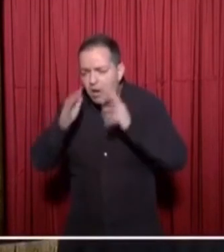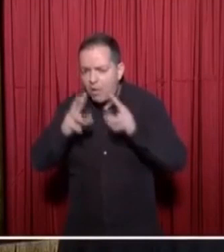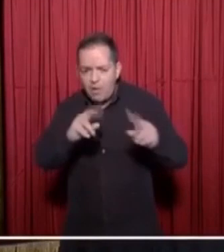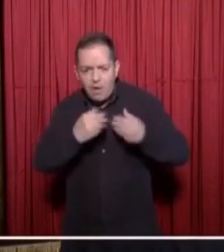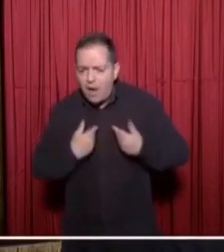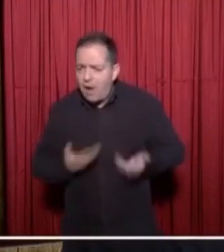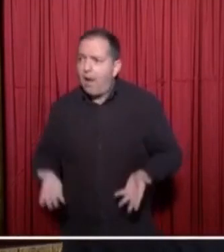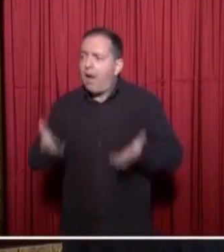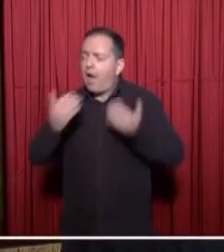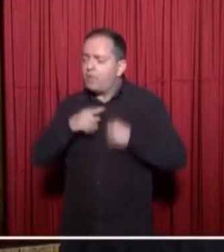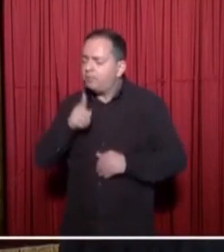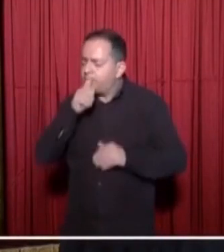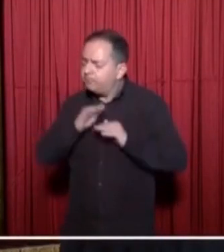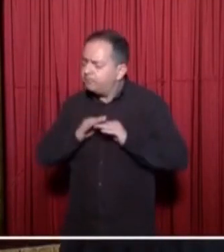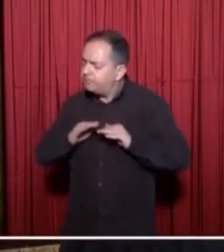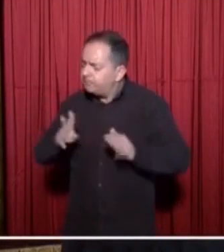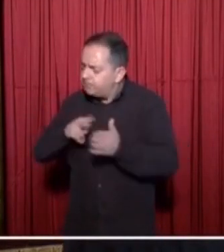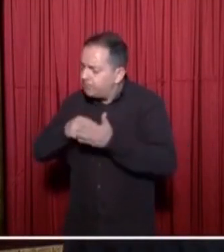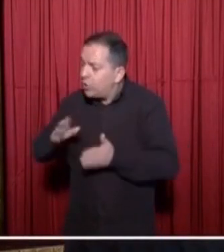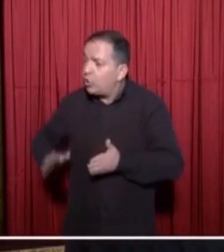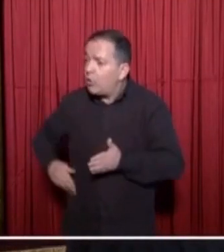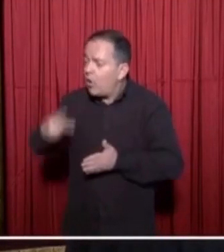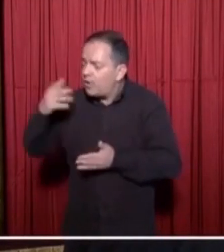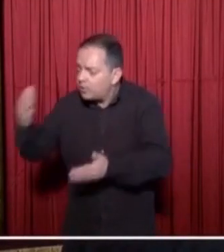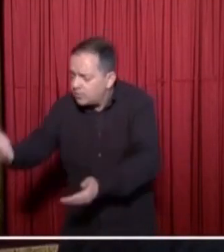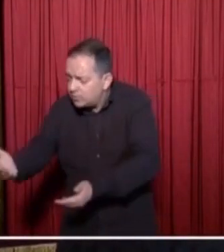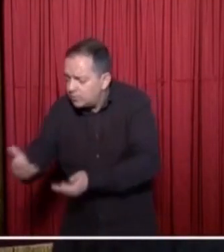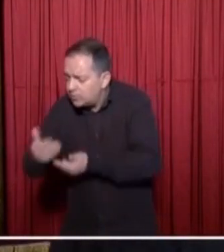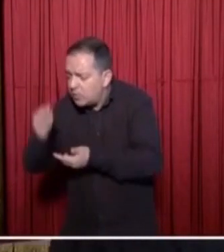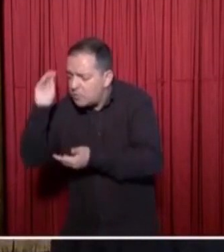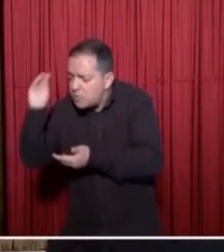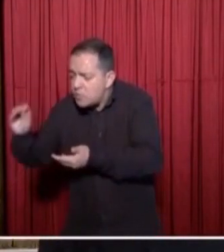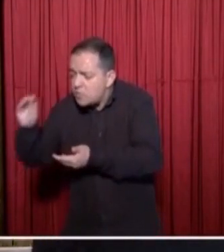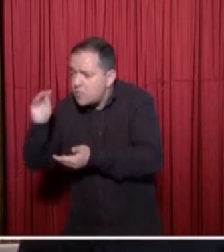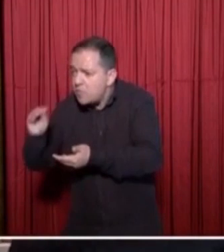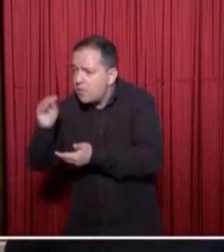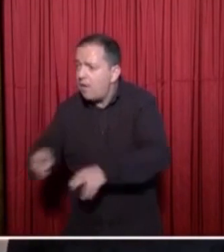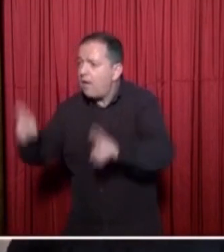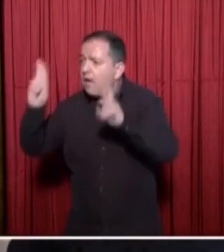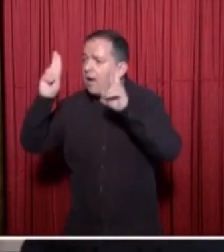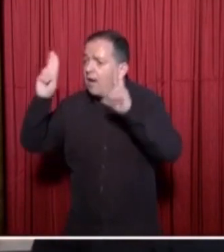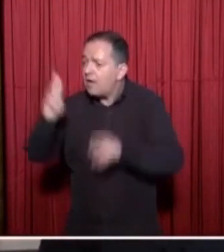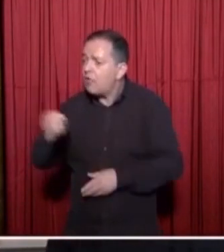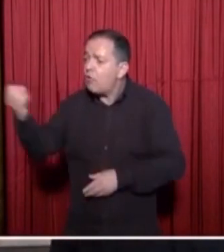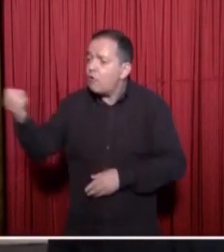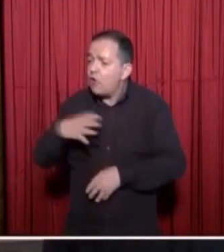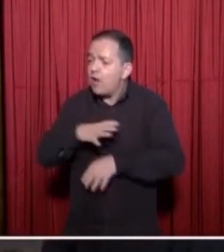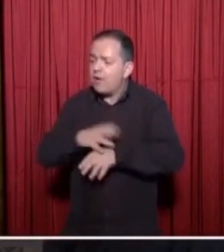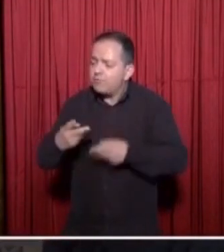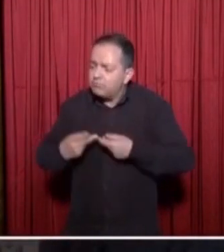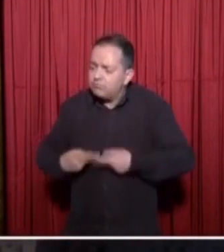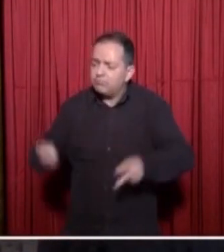σιγή δεόμενος προσπίπτωση πόθο ασπαζόμενος τους αχράντους σου πόδας. Όπως μην την άφεσιν